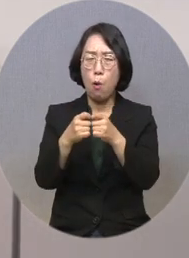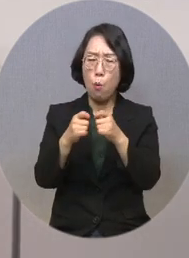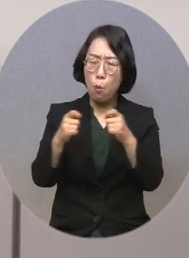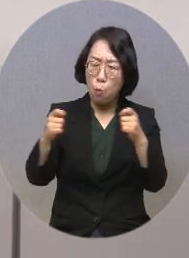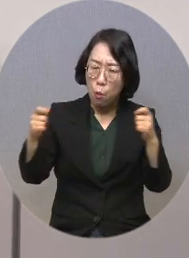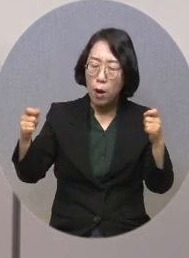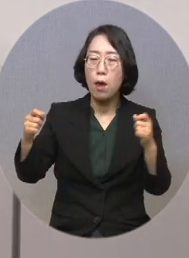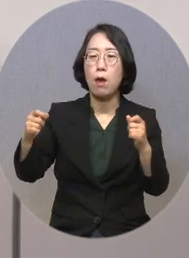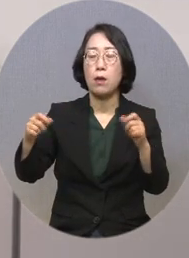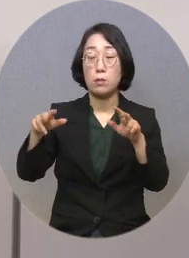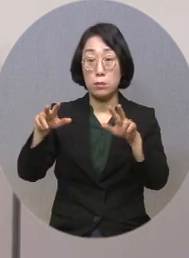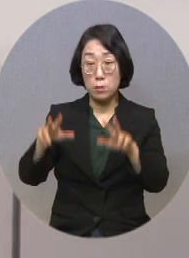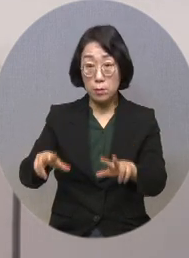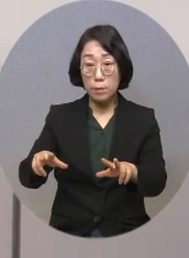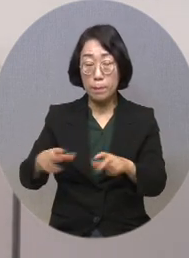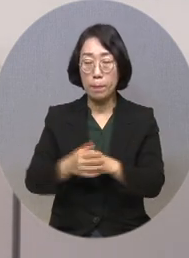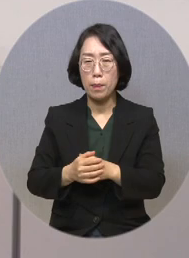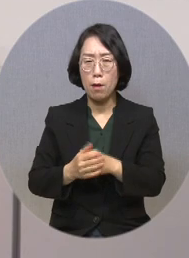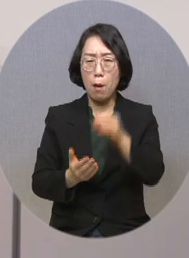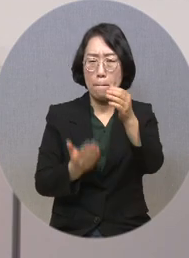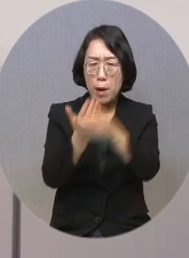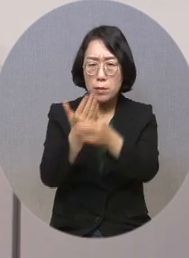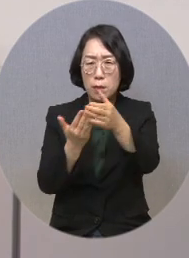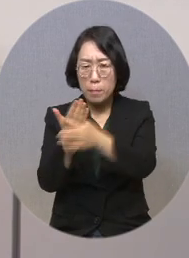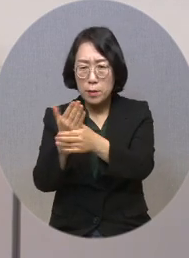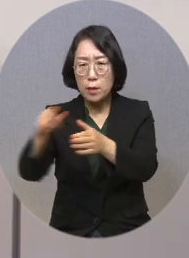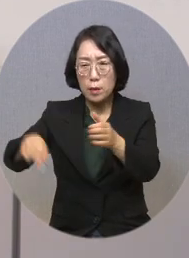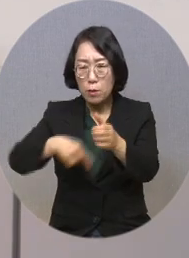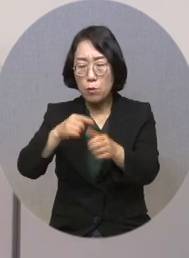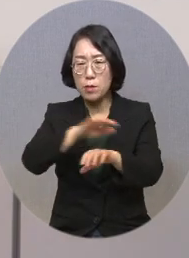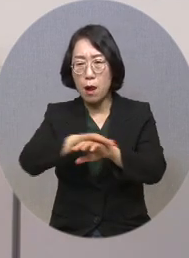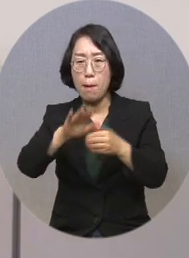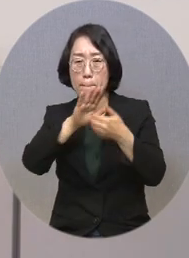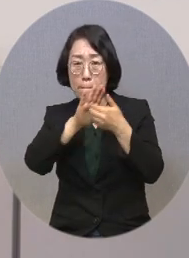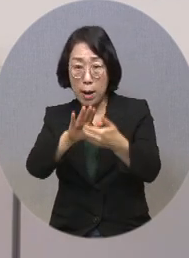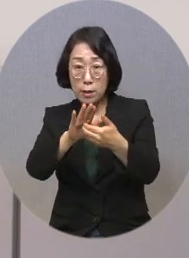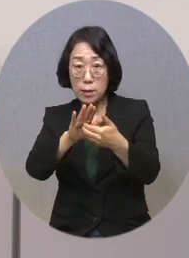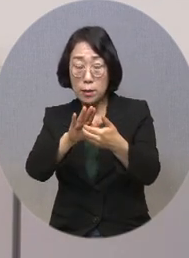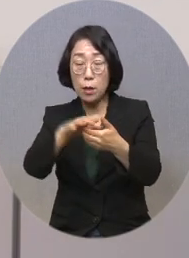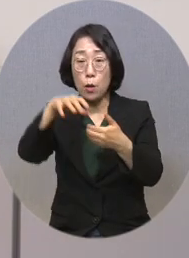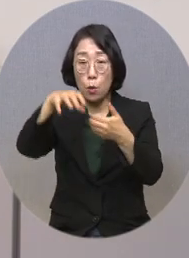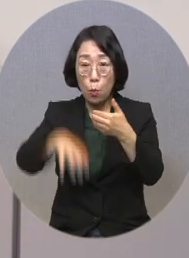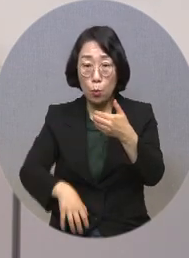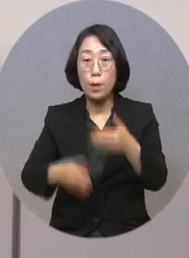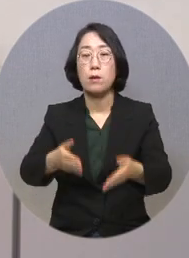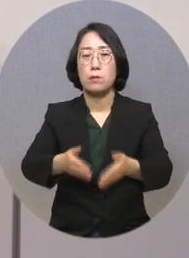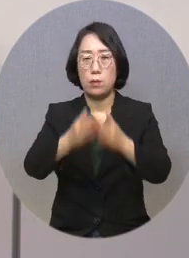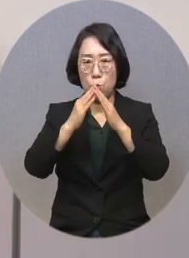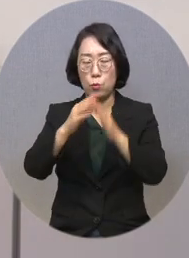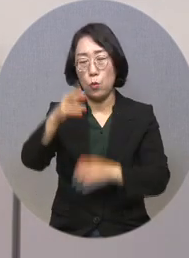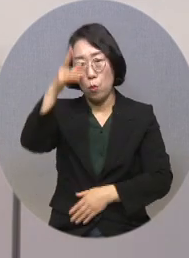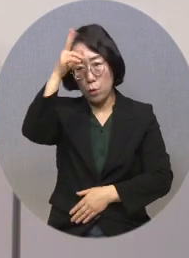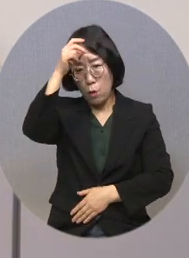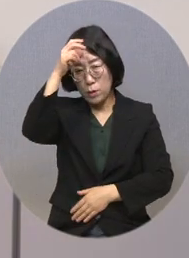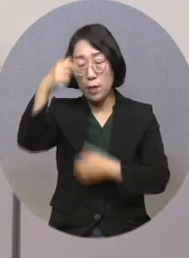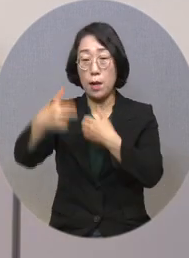상황에서 재난의료의 효과적 대응과 공공의료 강화를 위해서는 경찰병원